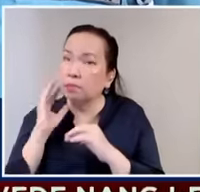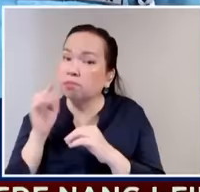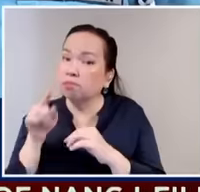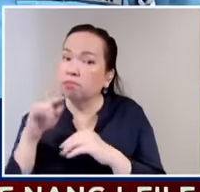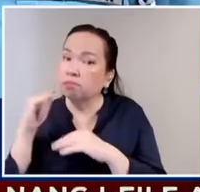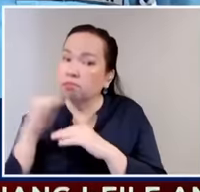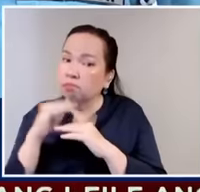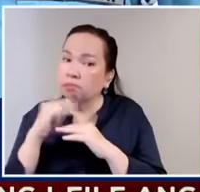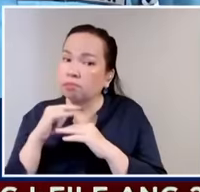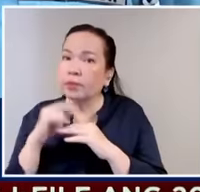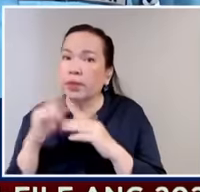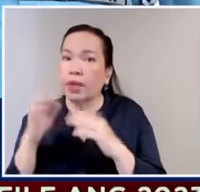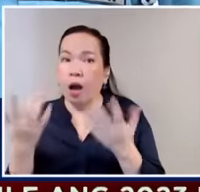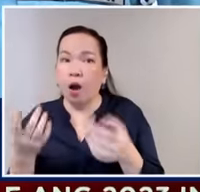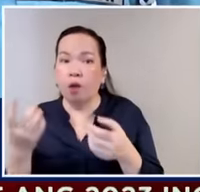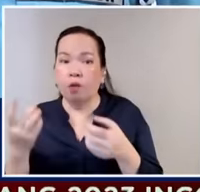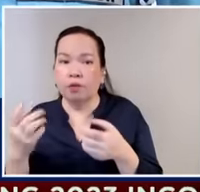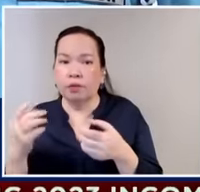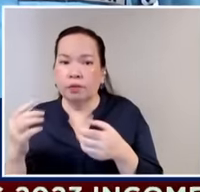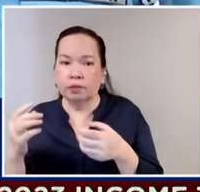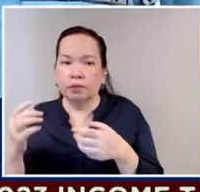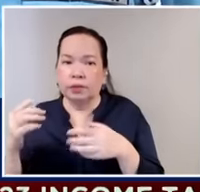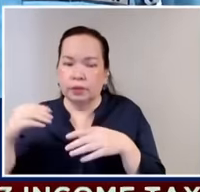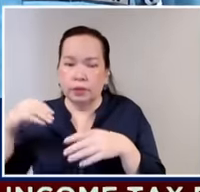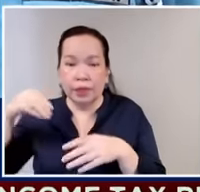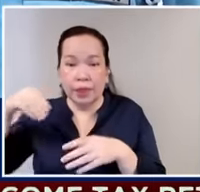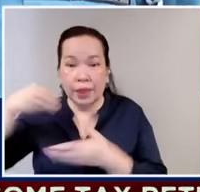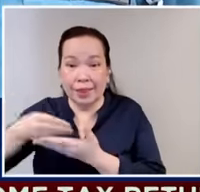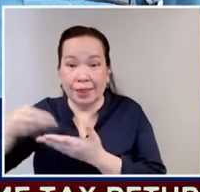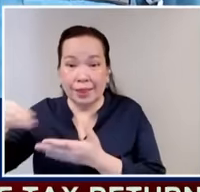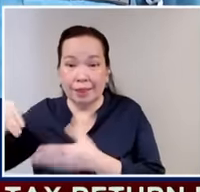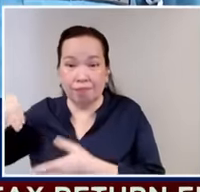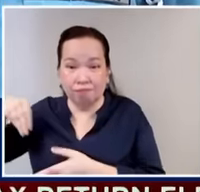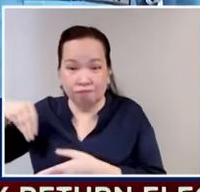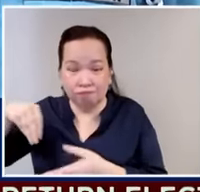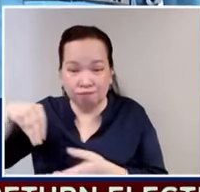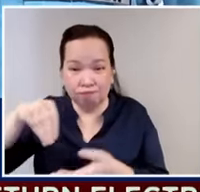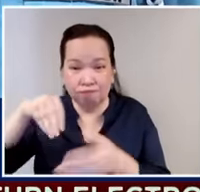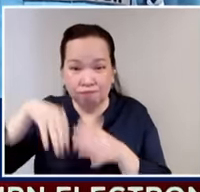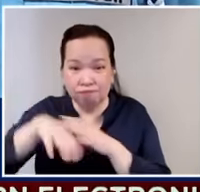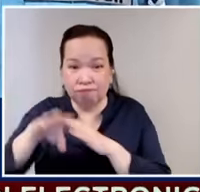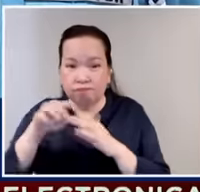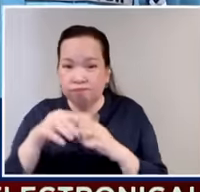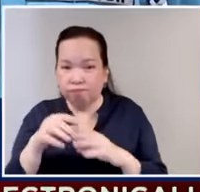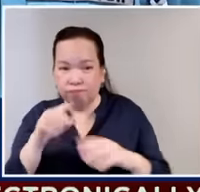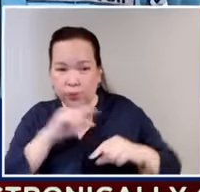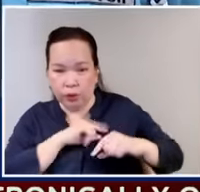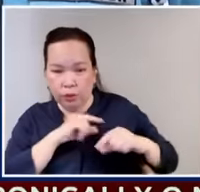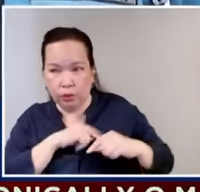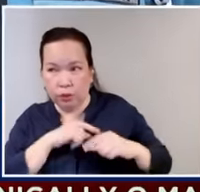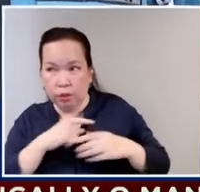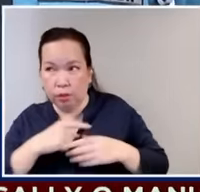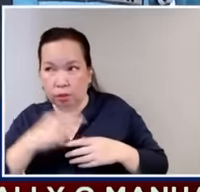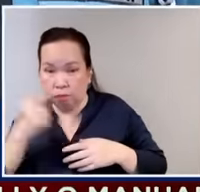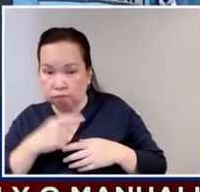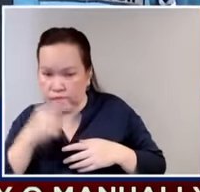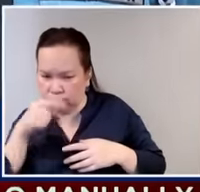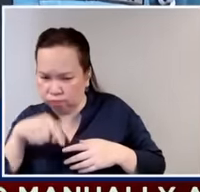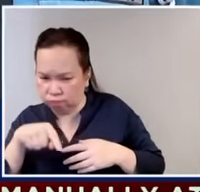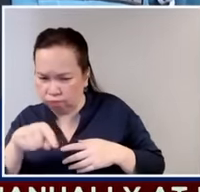nila, yung pagpasok sa security area, maayos naman, no? And